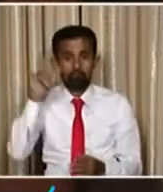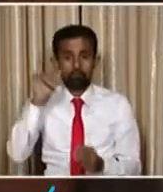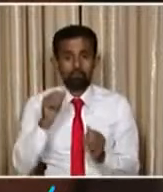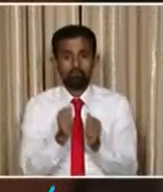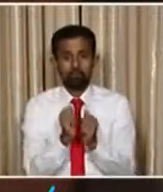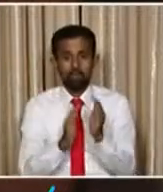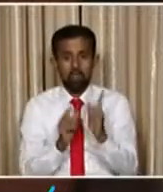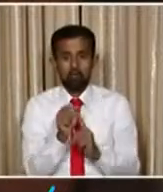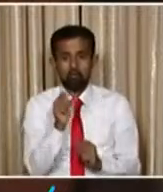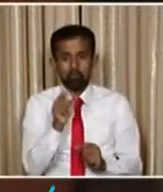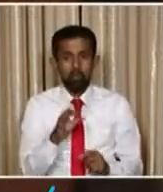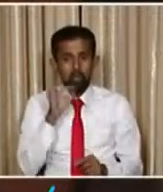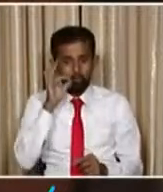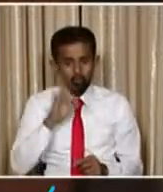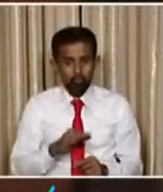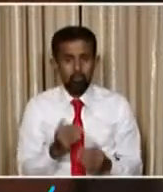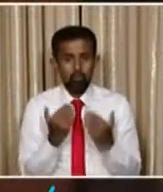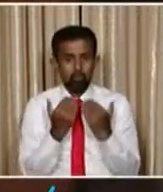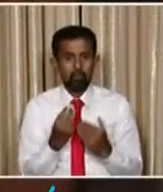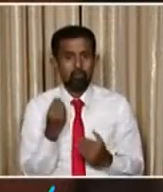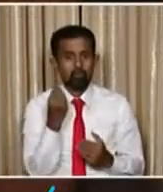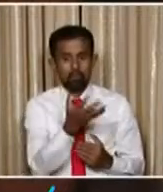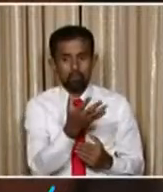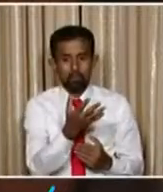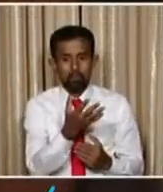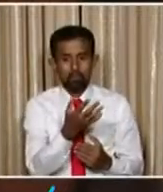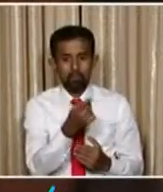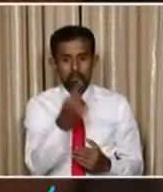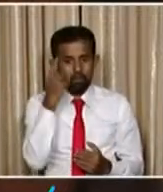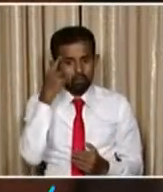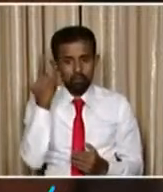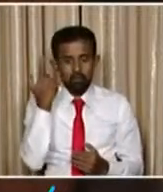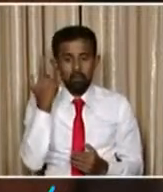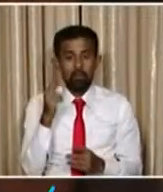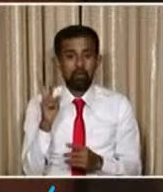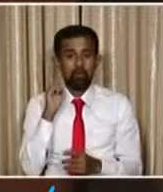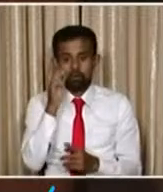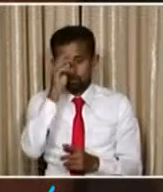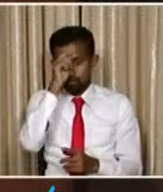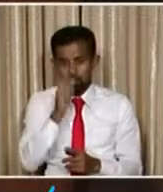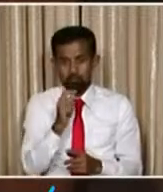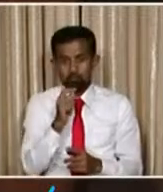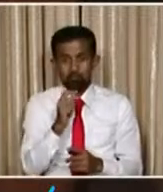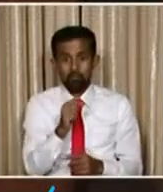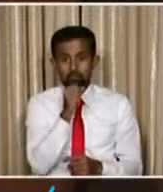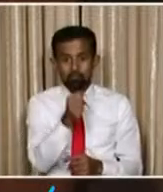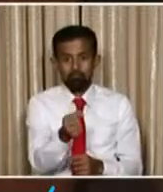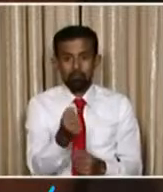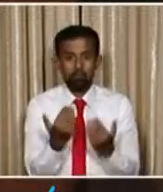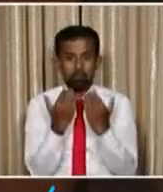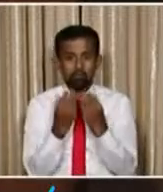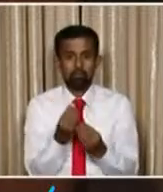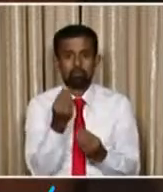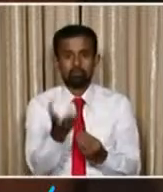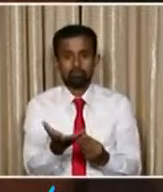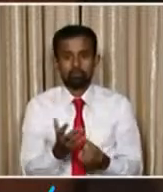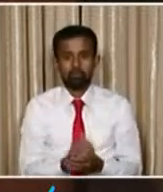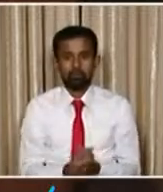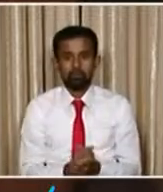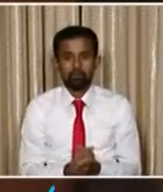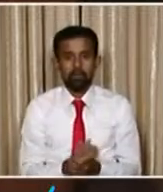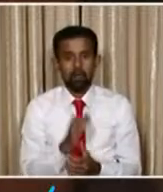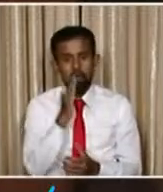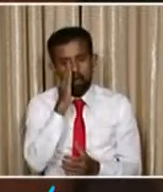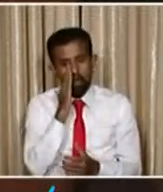පිළිබඳව ඇමතිතුමාගේ පුතාලුනේ යාට උපදෙස් දෙන්නේ. එයාද දන්නේ රනිල් වික්‍රමසිංහ ජනාධිපතිතුමාටත් මේ ඉන්ටර්විව් එක ෆේස් කරන්න උපදෙස් දුන්නේ. මොකද